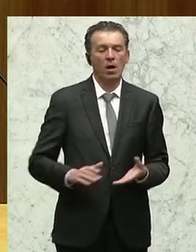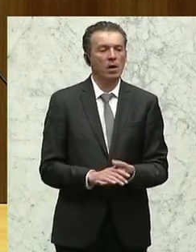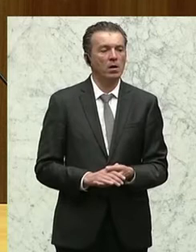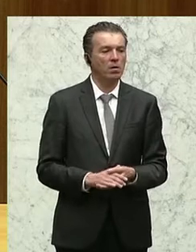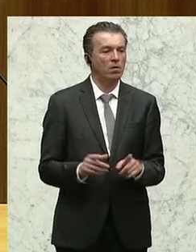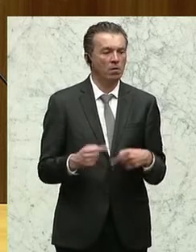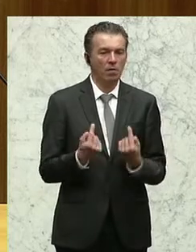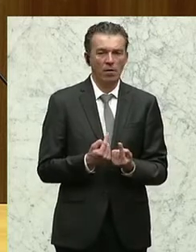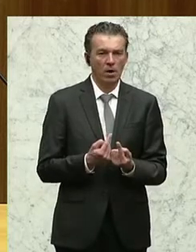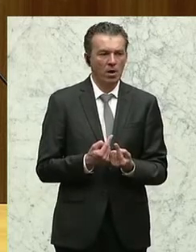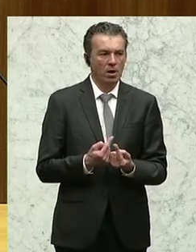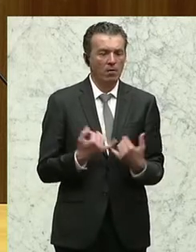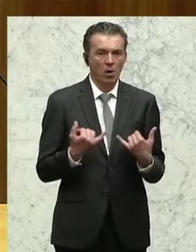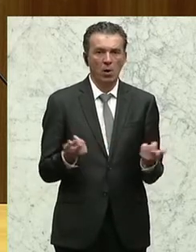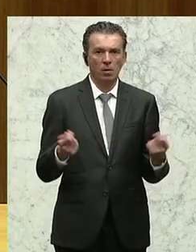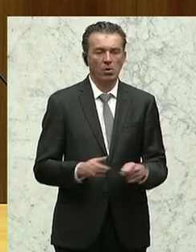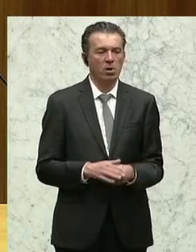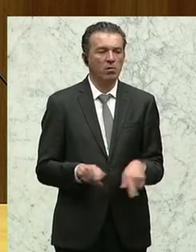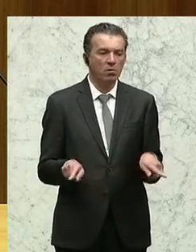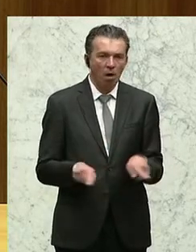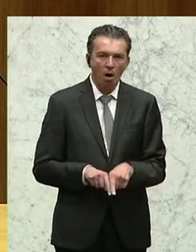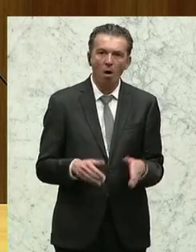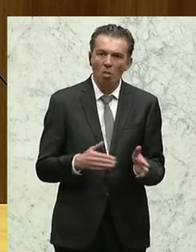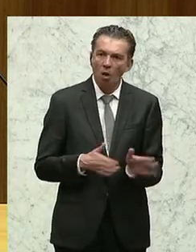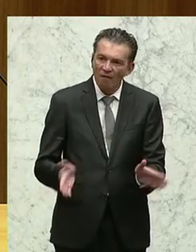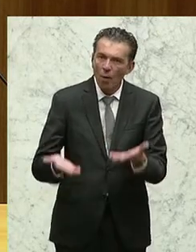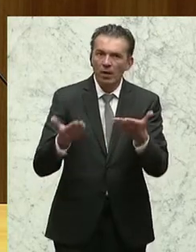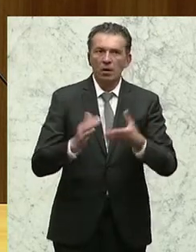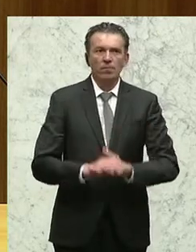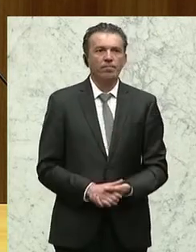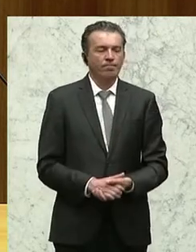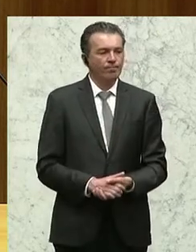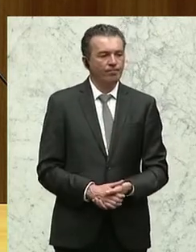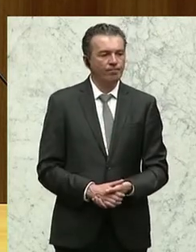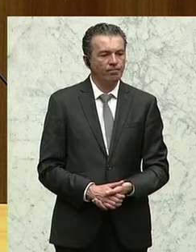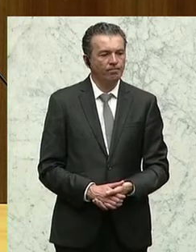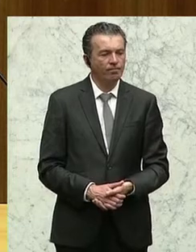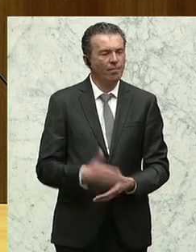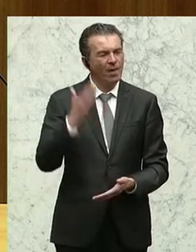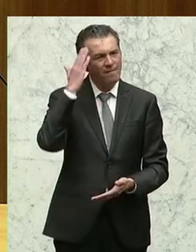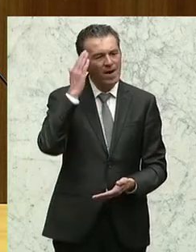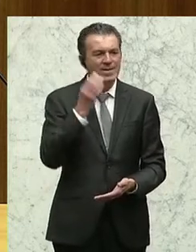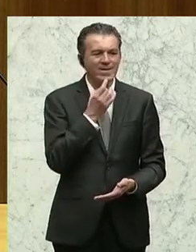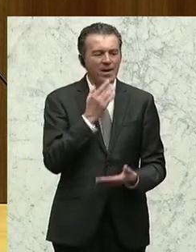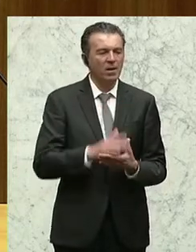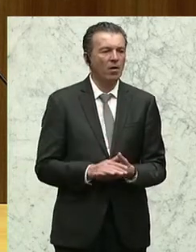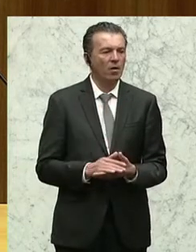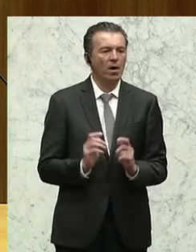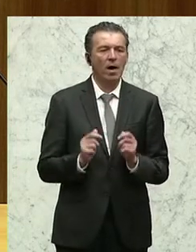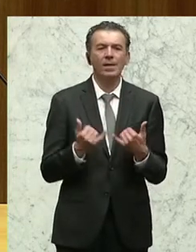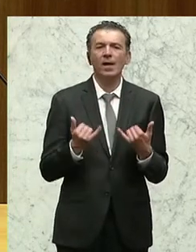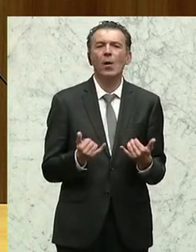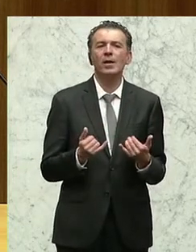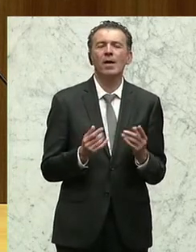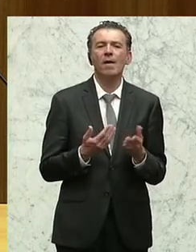die wir, wenn wir das heute beschließen, auch noch fördern. Und ich weiß ja ganz genau, was dieser Antrag